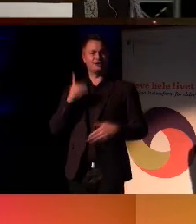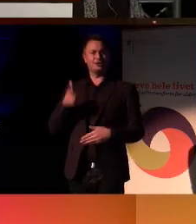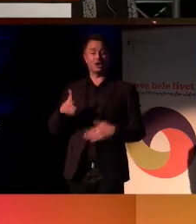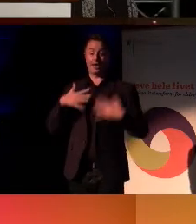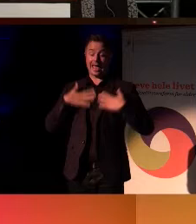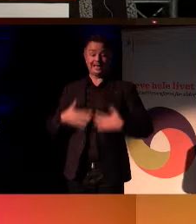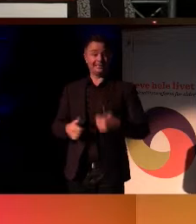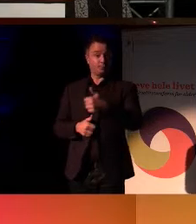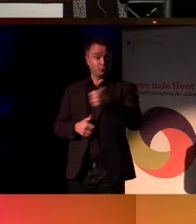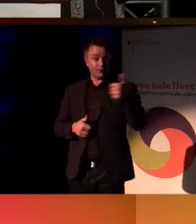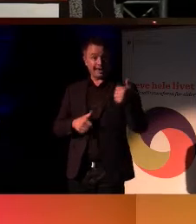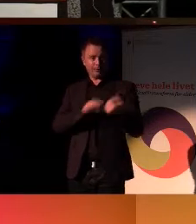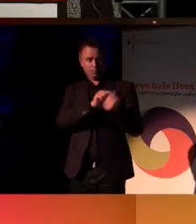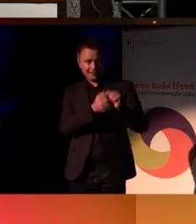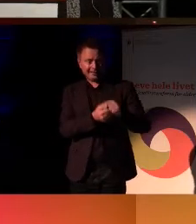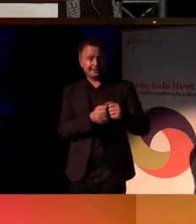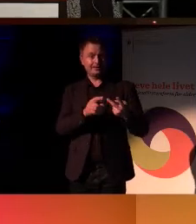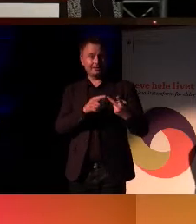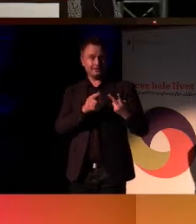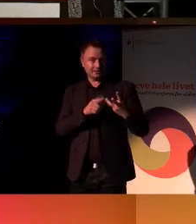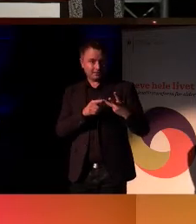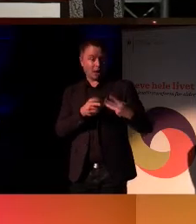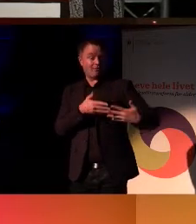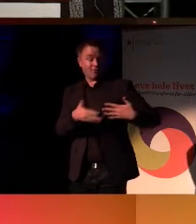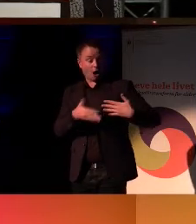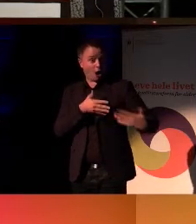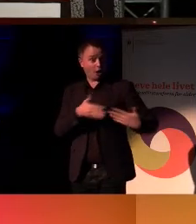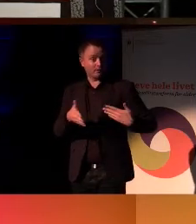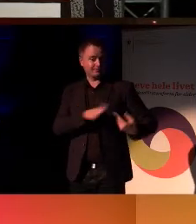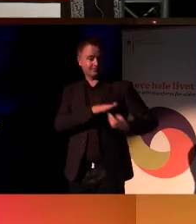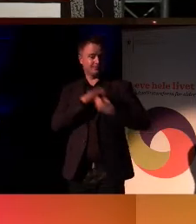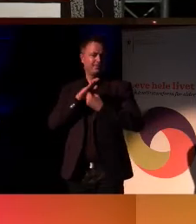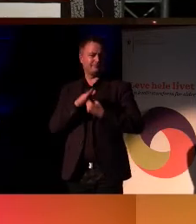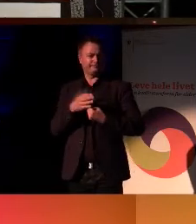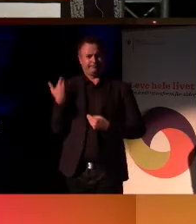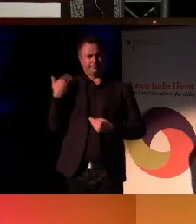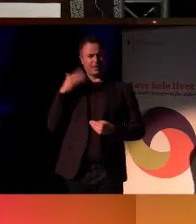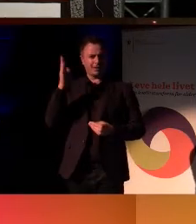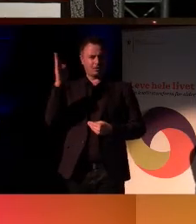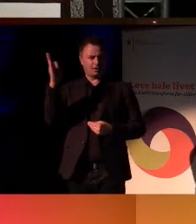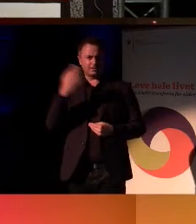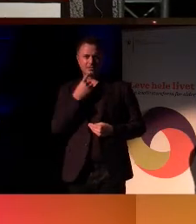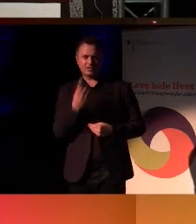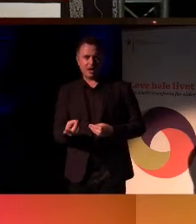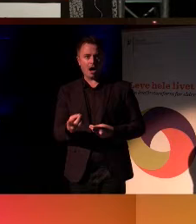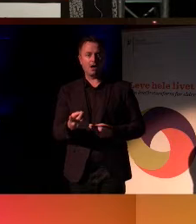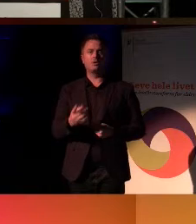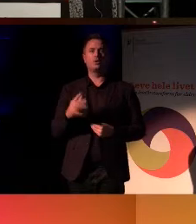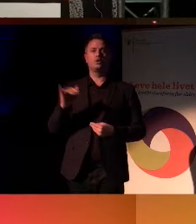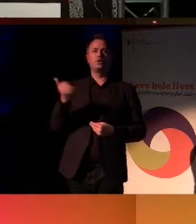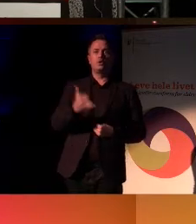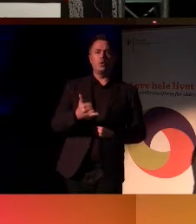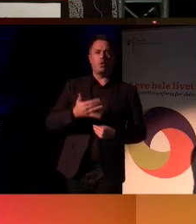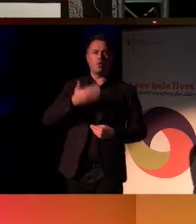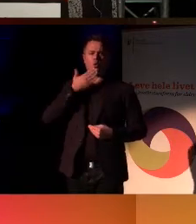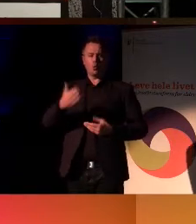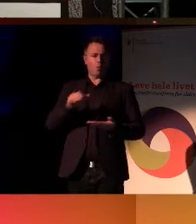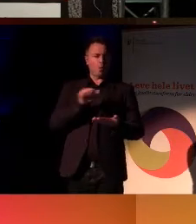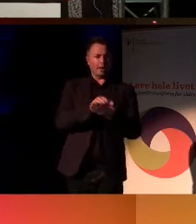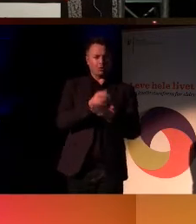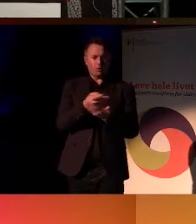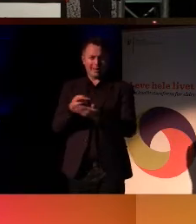helsemyndigheter, både politisk og faglig, som gir oss, hva var det en tidligere foredragsholder sa i dag, seige, gode